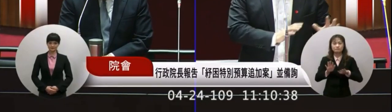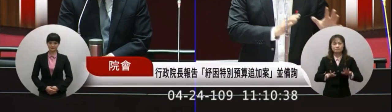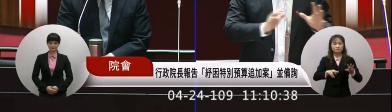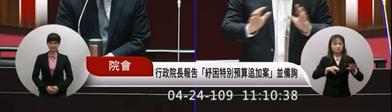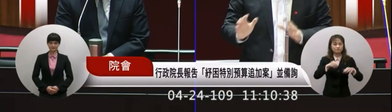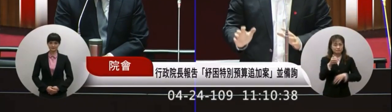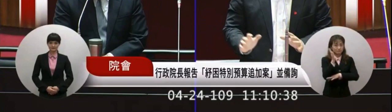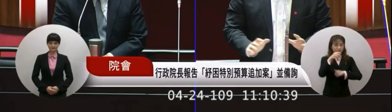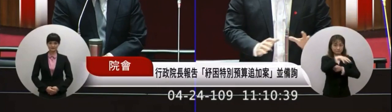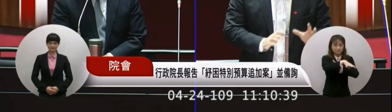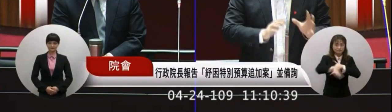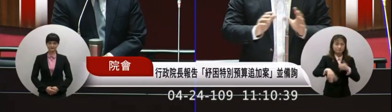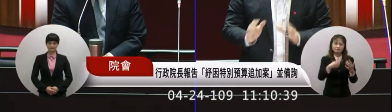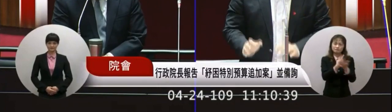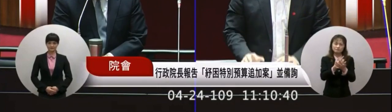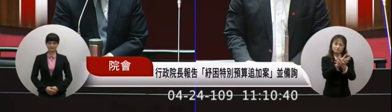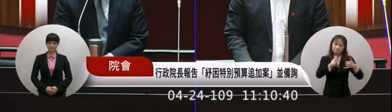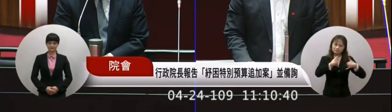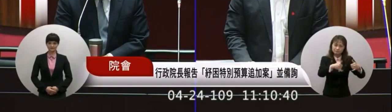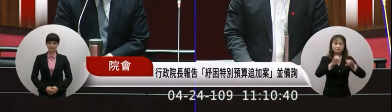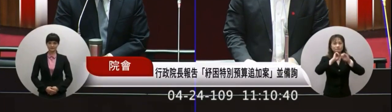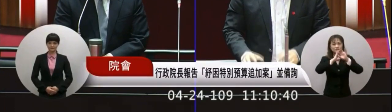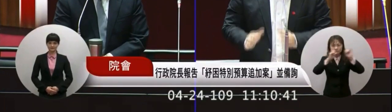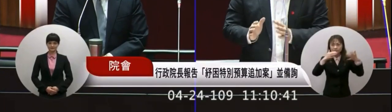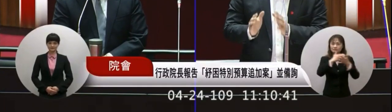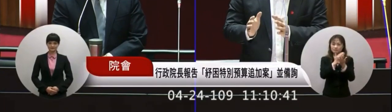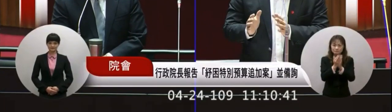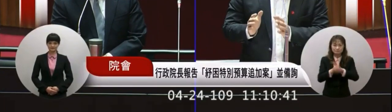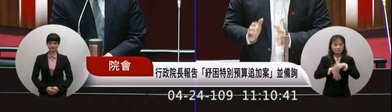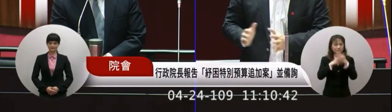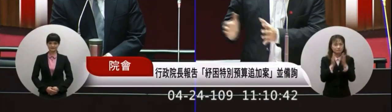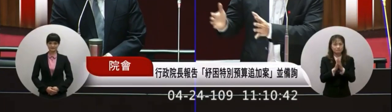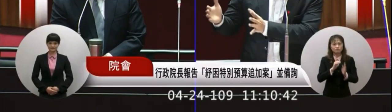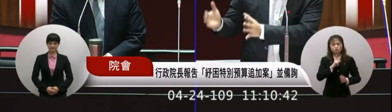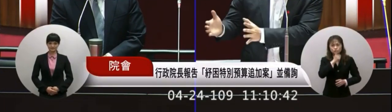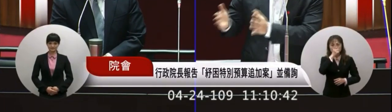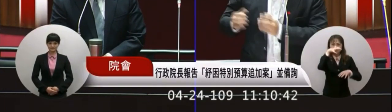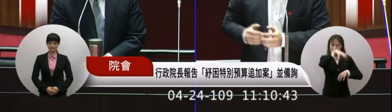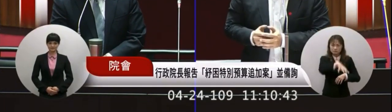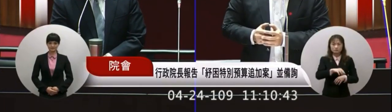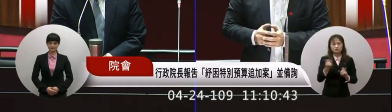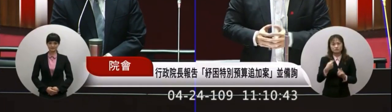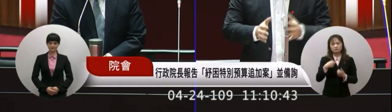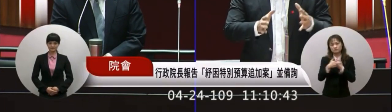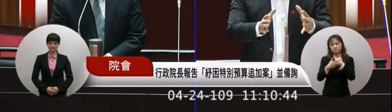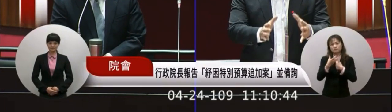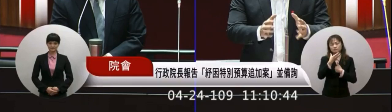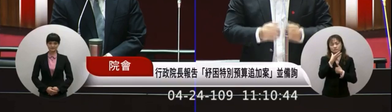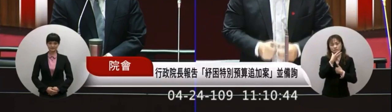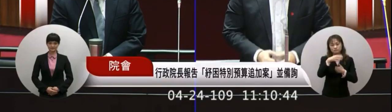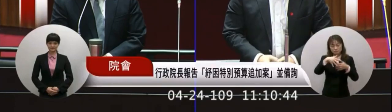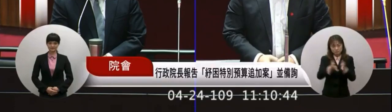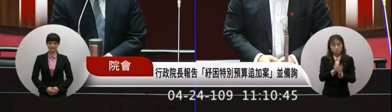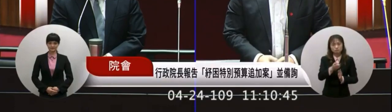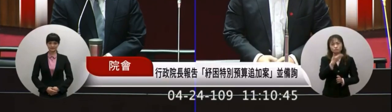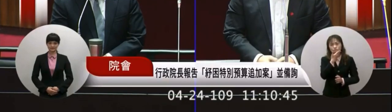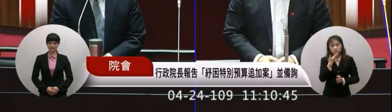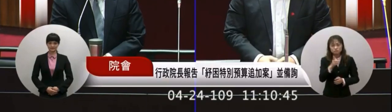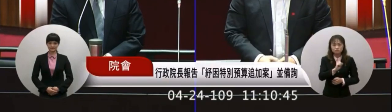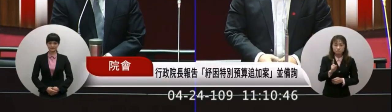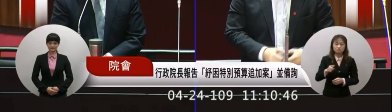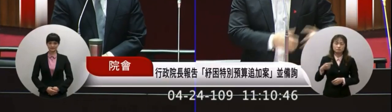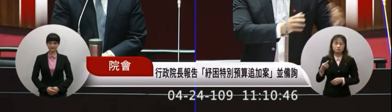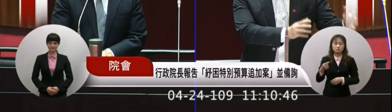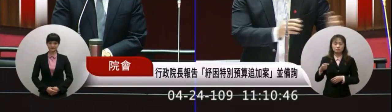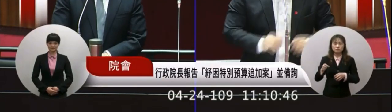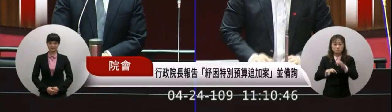门哦，各个网站也好啦，宣传也好啦，拢是单一哦。比如讲，我卫福部有啥物福利，啊，咱的劳工局有啥物款的纾